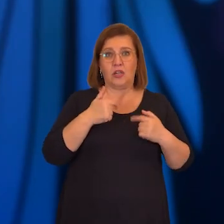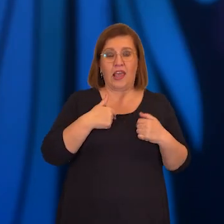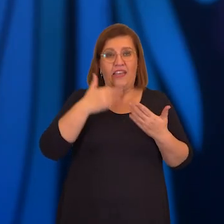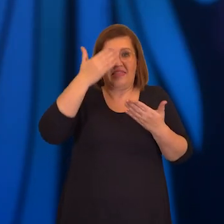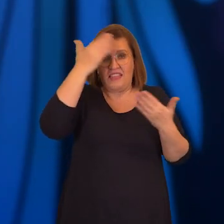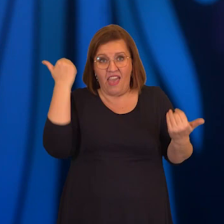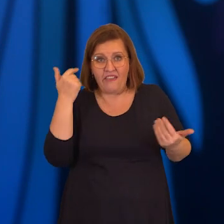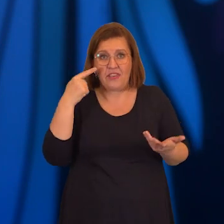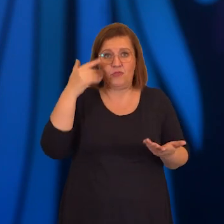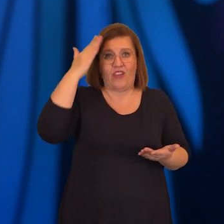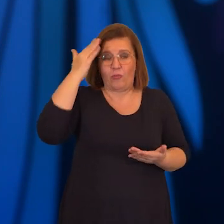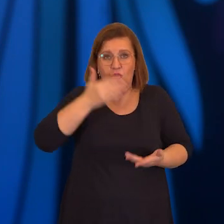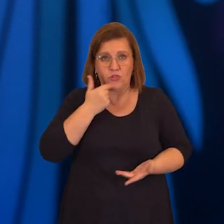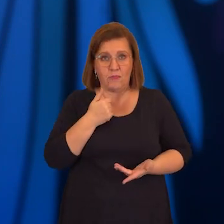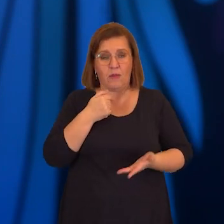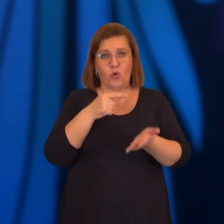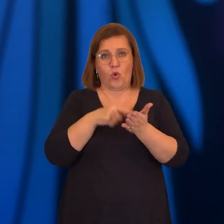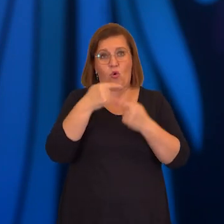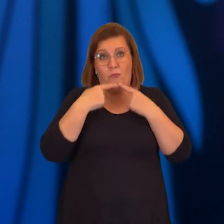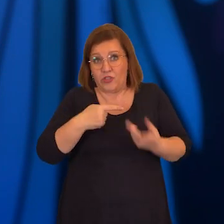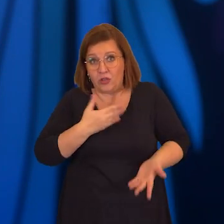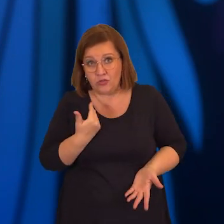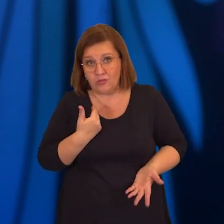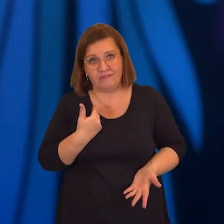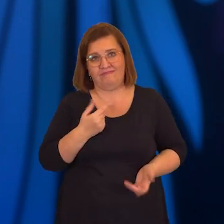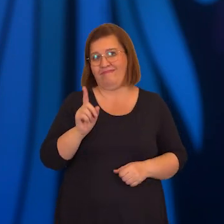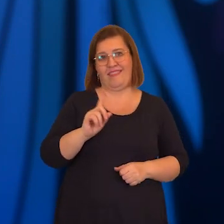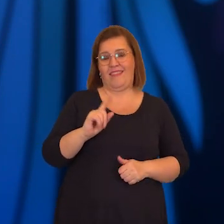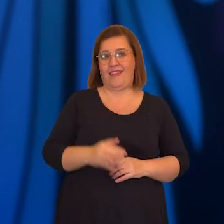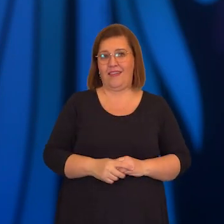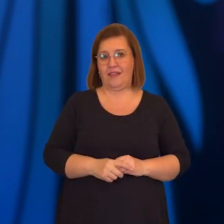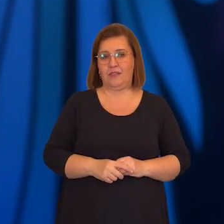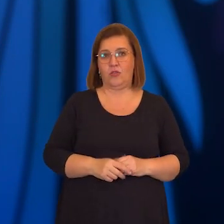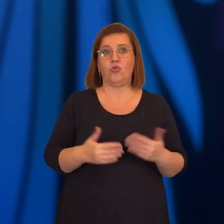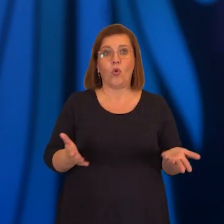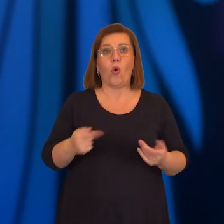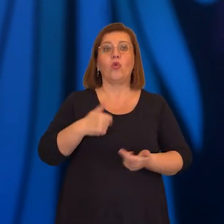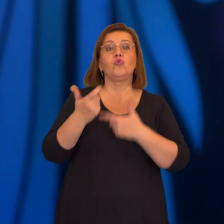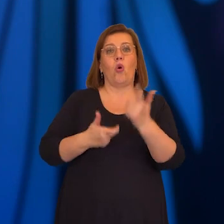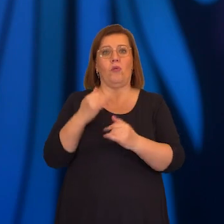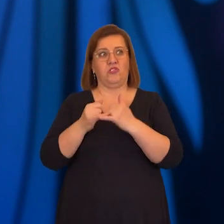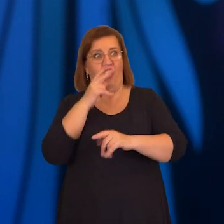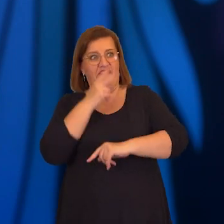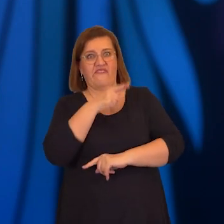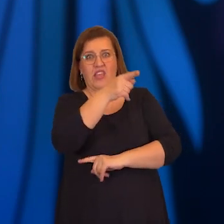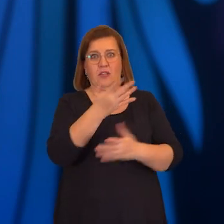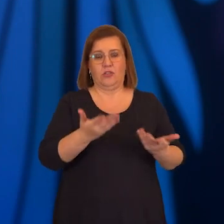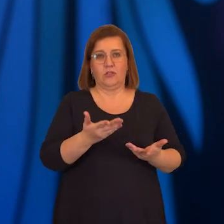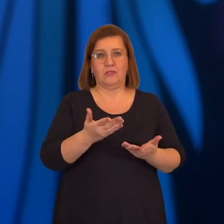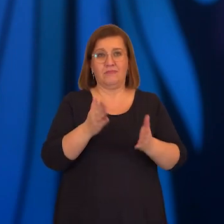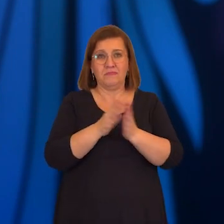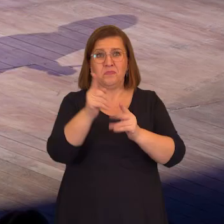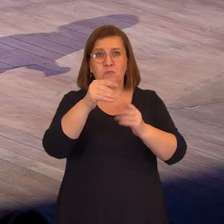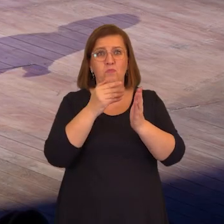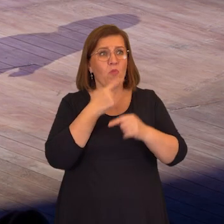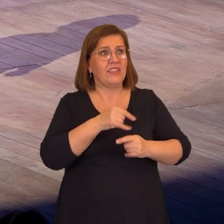konsumenta z odpowiedzialności? No moim zdaniem nie. Więc co robić, kiedy widzimy rażące zaniedbania? Reagować. Mówimy